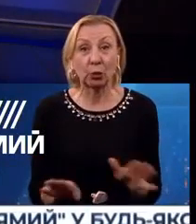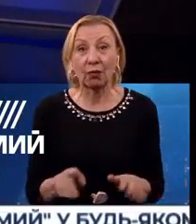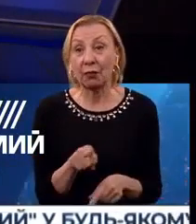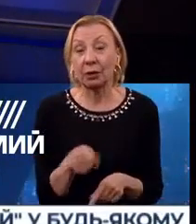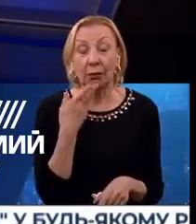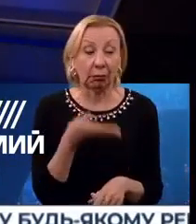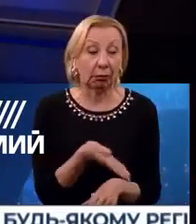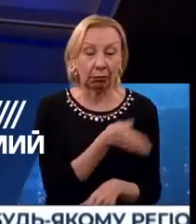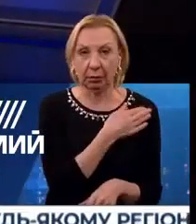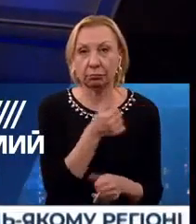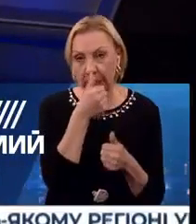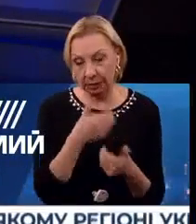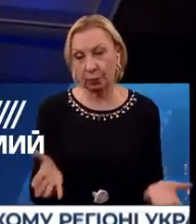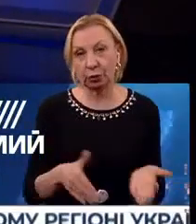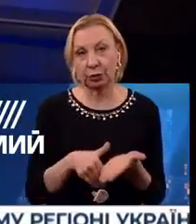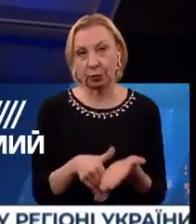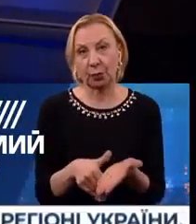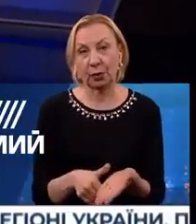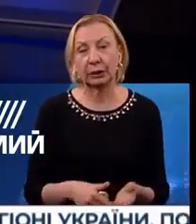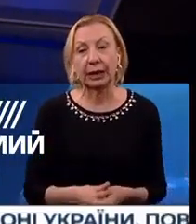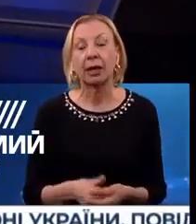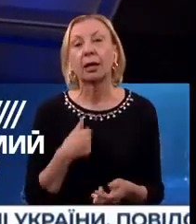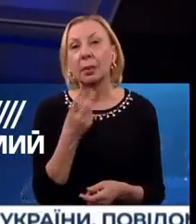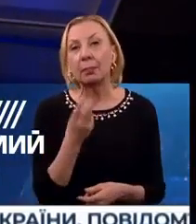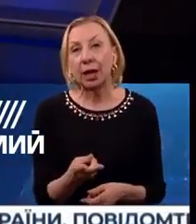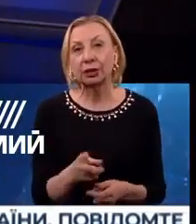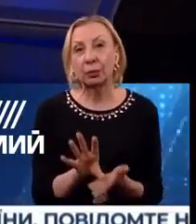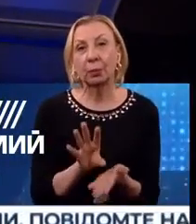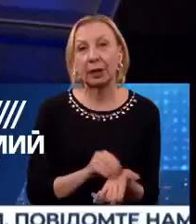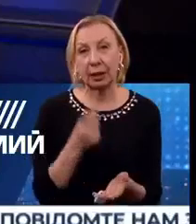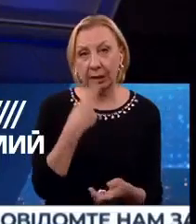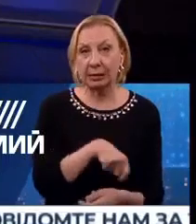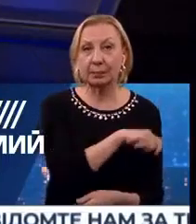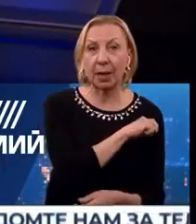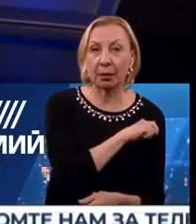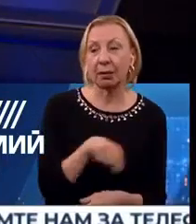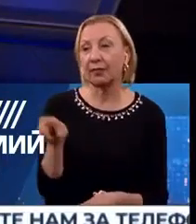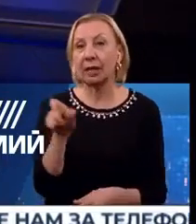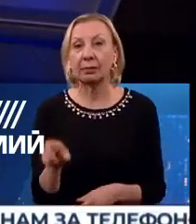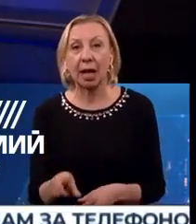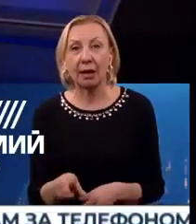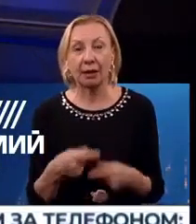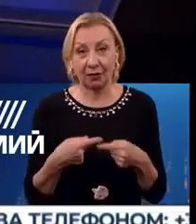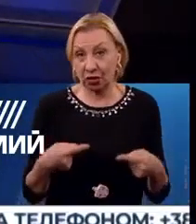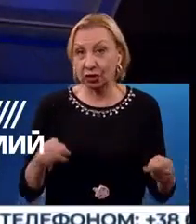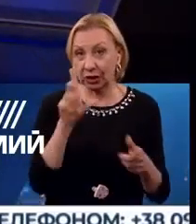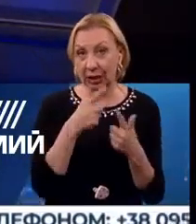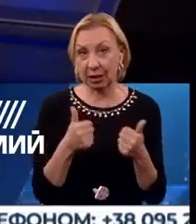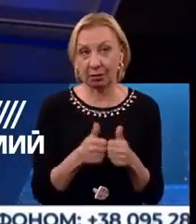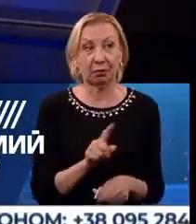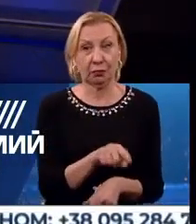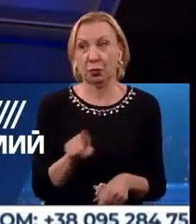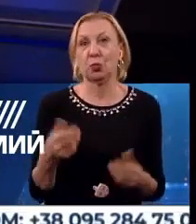не зможе надати необхідної допомоги. Ми бачимо приклади в Іспанії, в Італії, в інших країнах, які